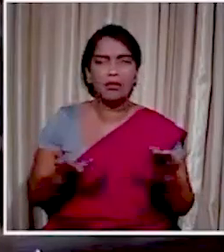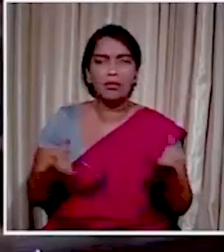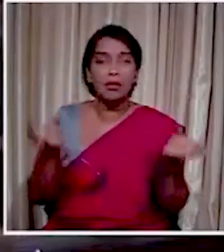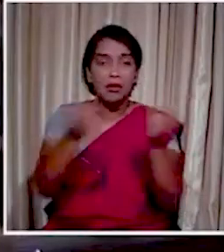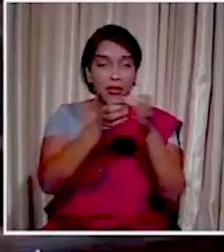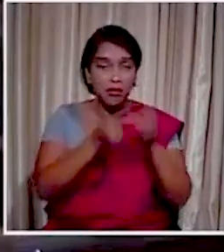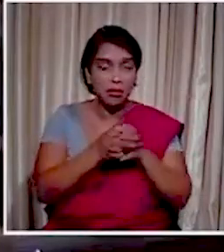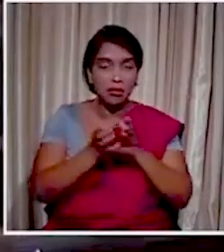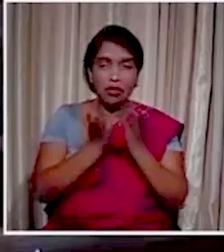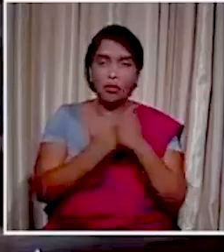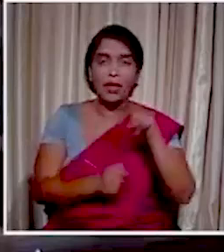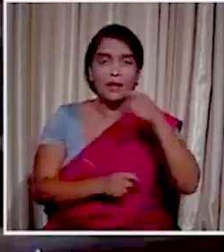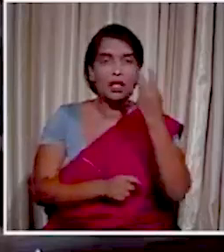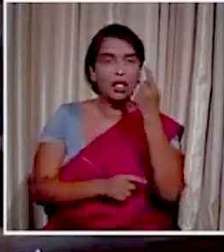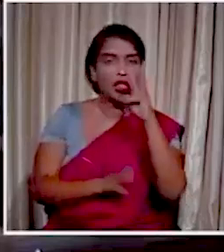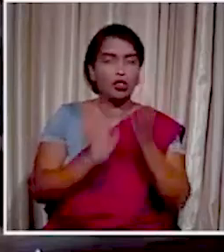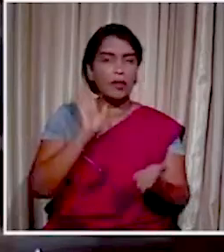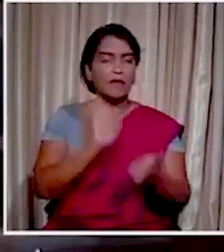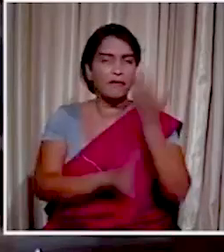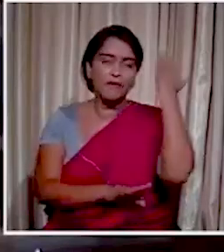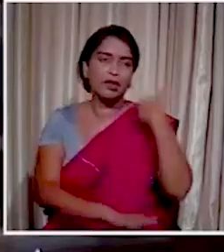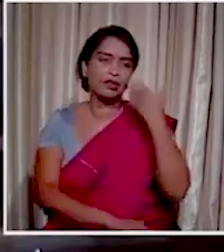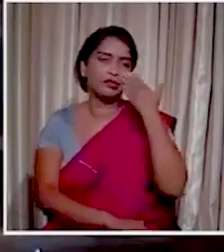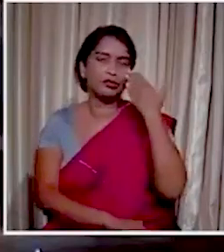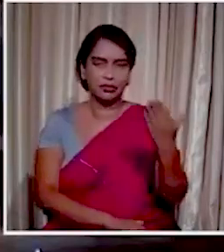කණ්ඩායම් ප්‍රමාණයම 113 ඉක්මවා යන්න පුළුවන් කියලා මට හිතුණා.